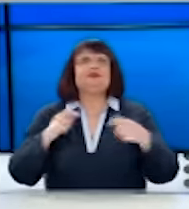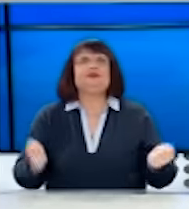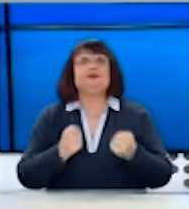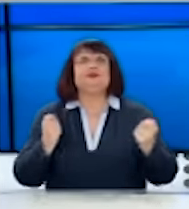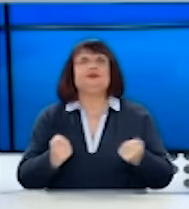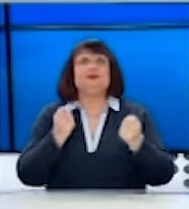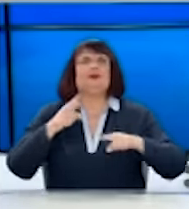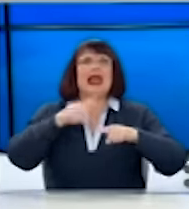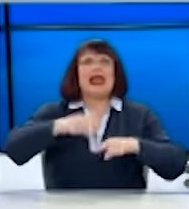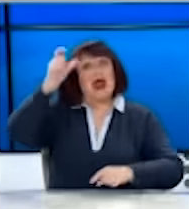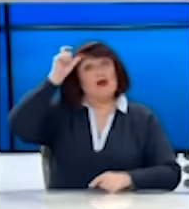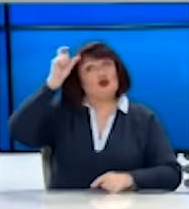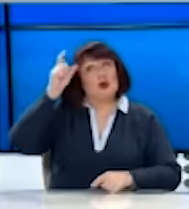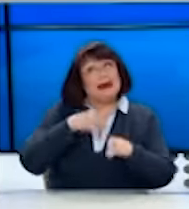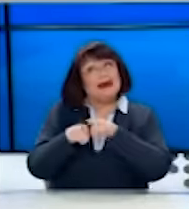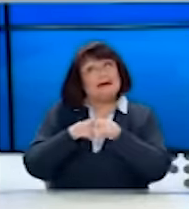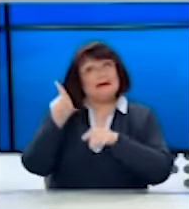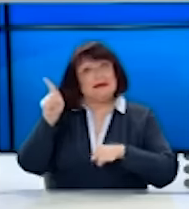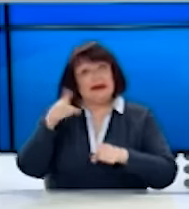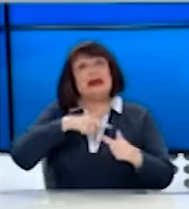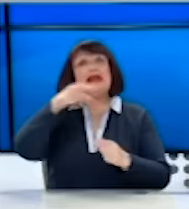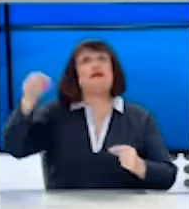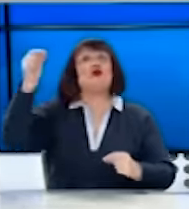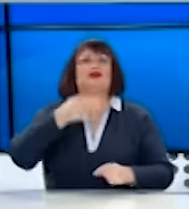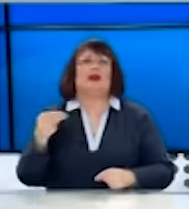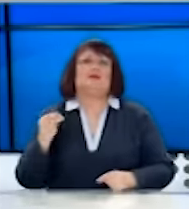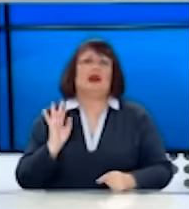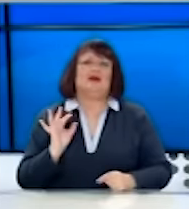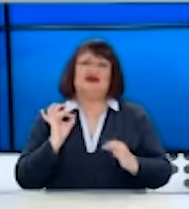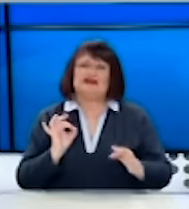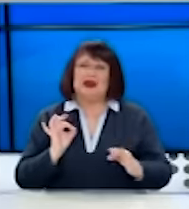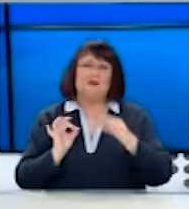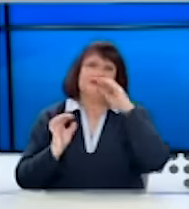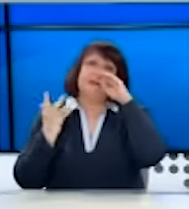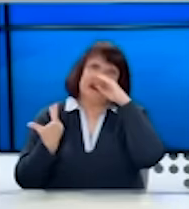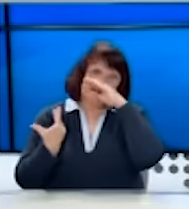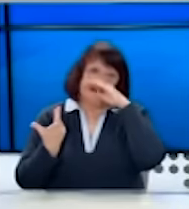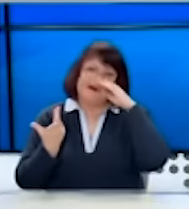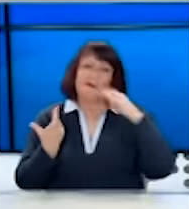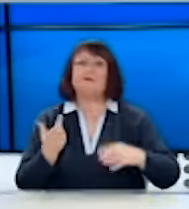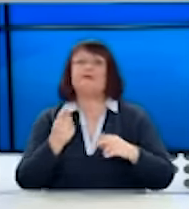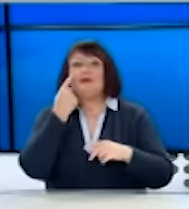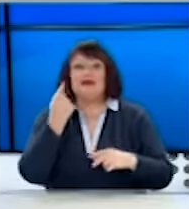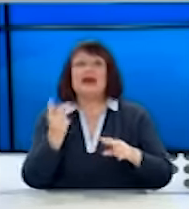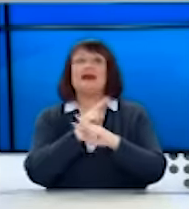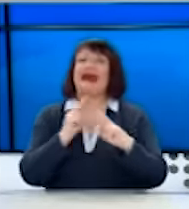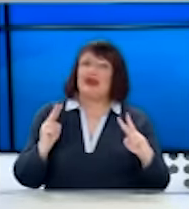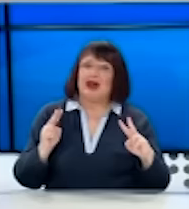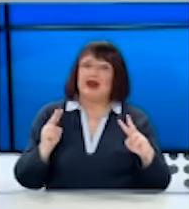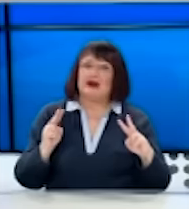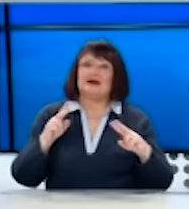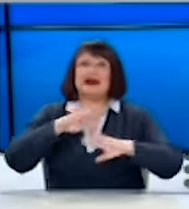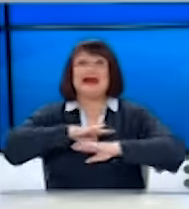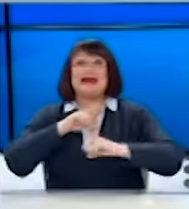στα ελληνοτουρκικά και στο κυπριακό. Γιατί είναι σαφές ότι το